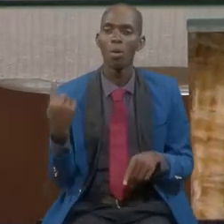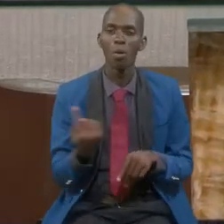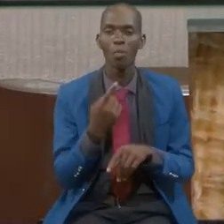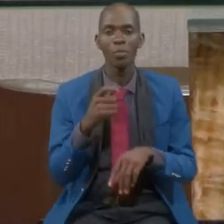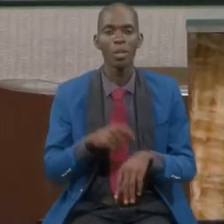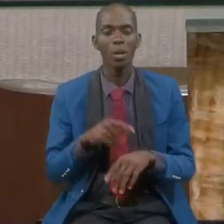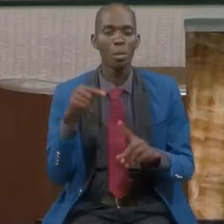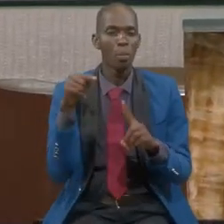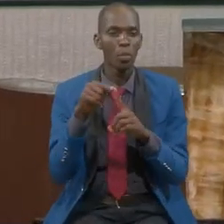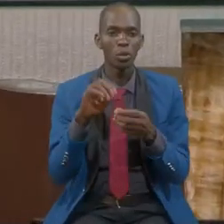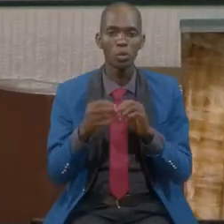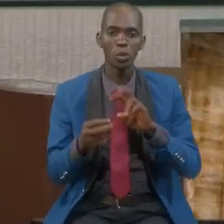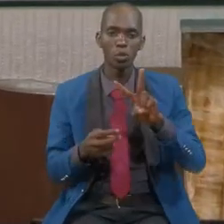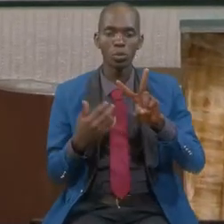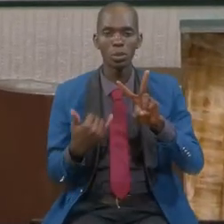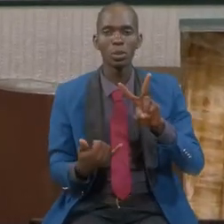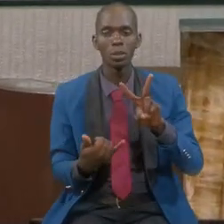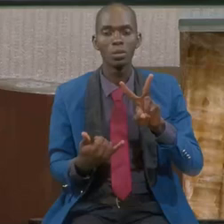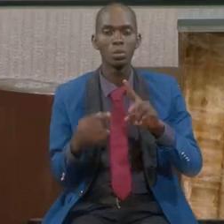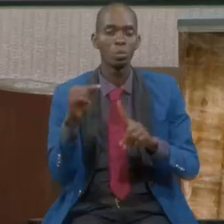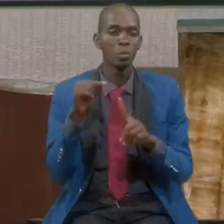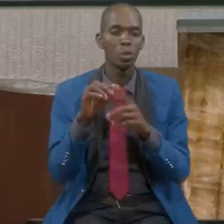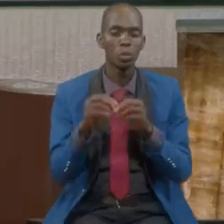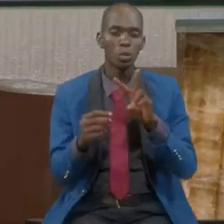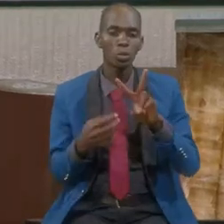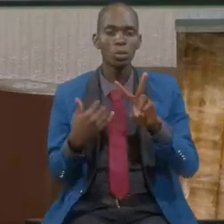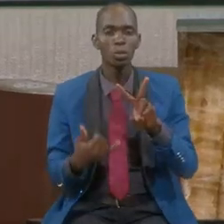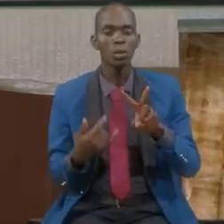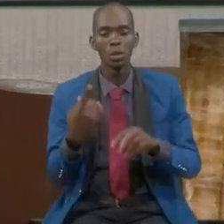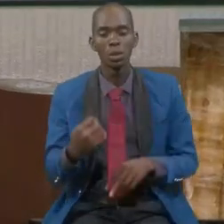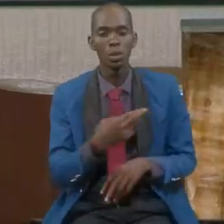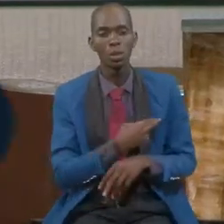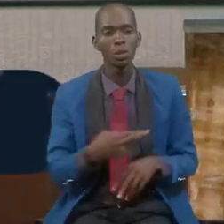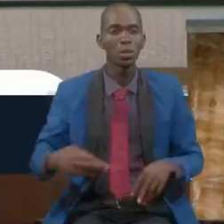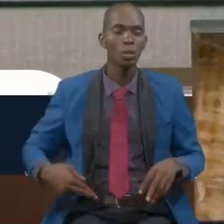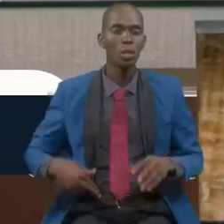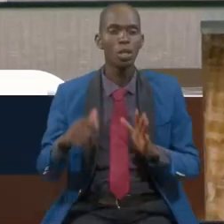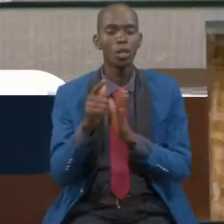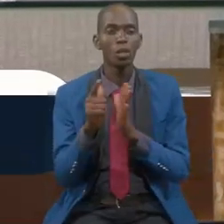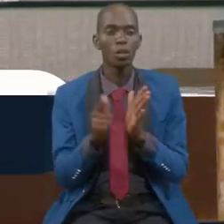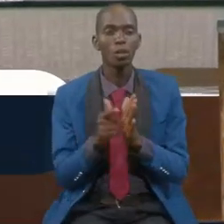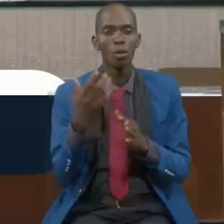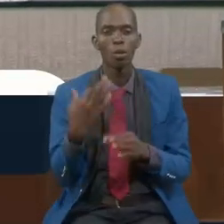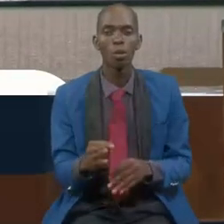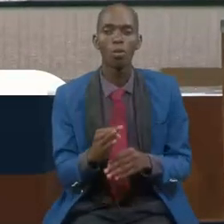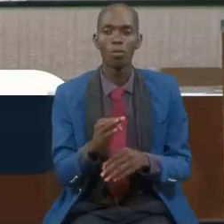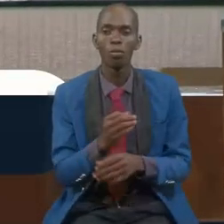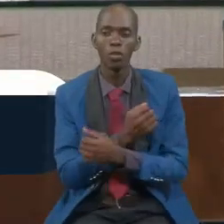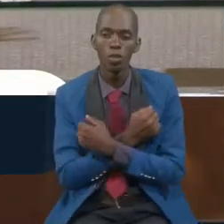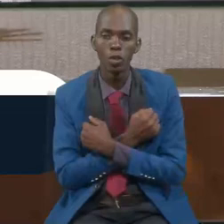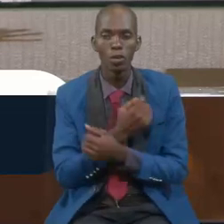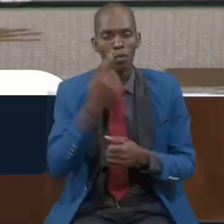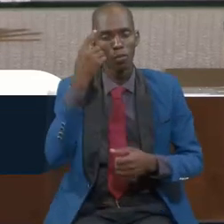Le même à tout moment. Allons au deuxième point. La loi royale